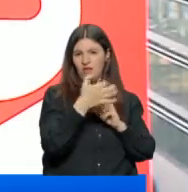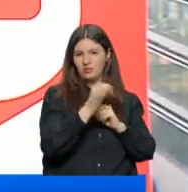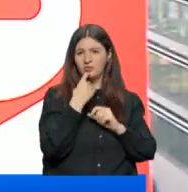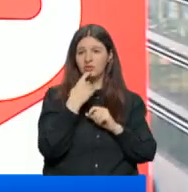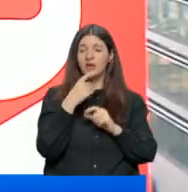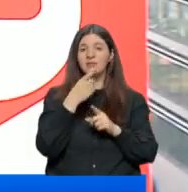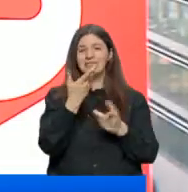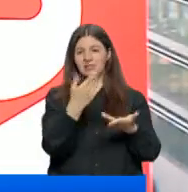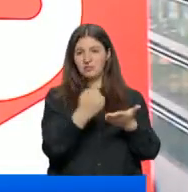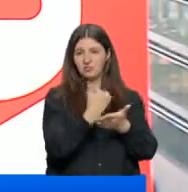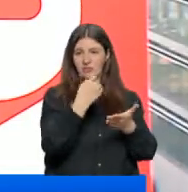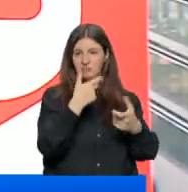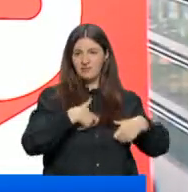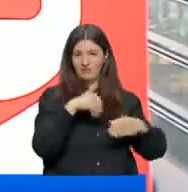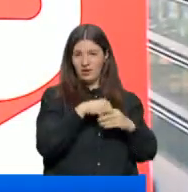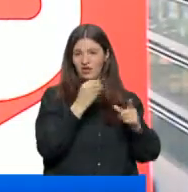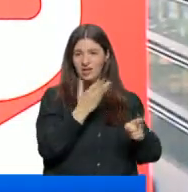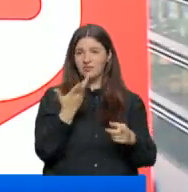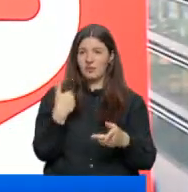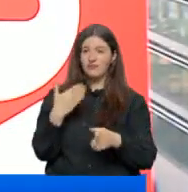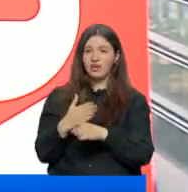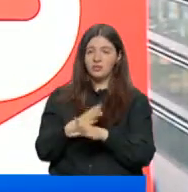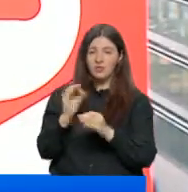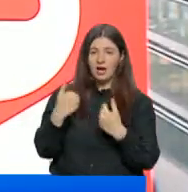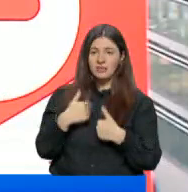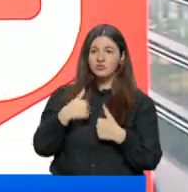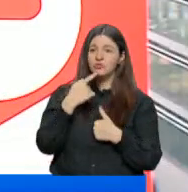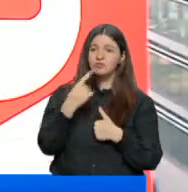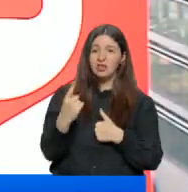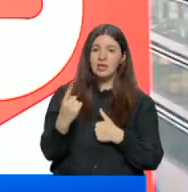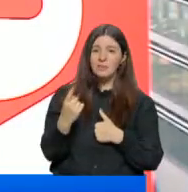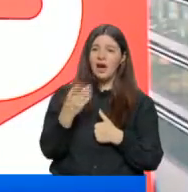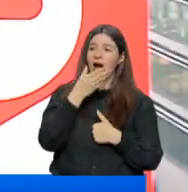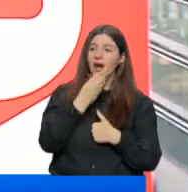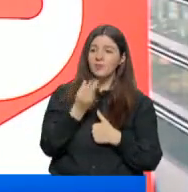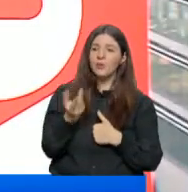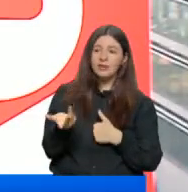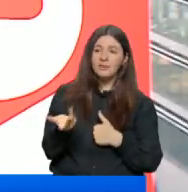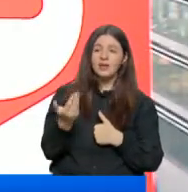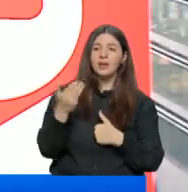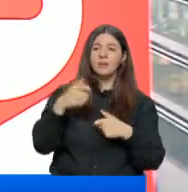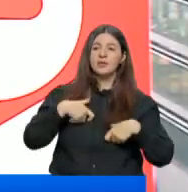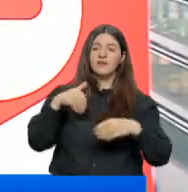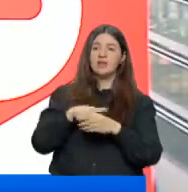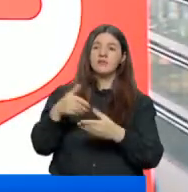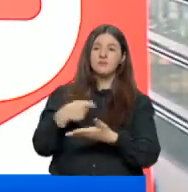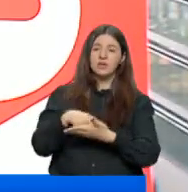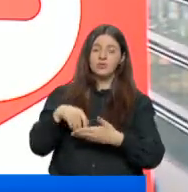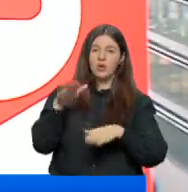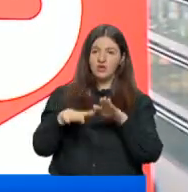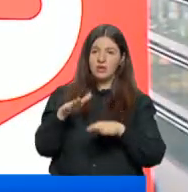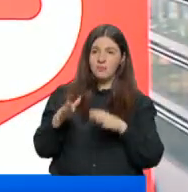geçinebiliyor musunuz bir milletvekili olarak? Ya şimdi yurttaşlar bu durumdayken bunu söylemek ayıp olur tabii. Milletvekili maaşları